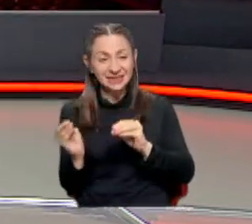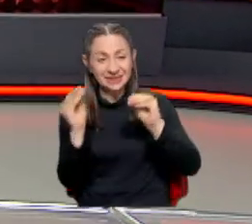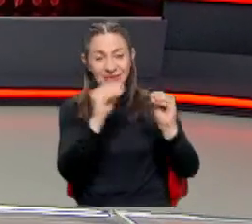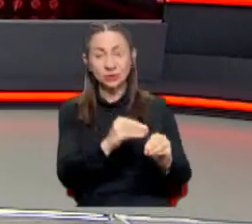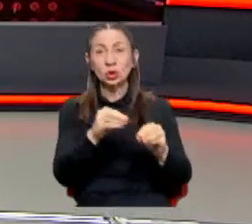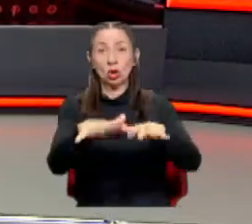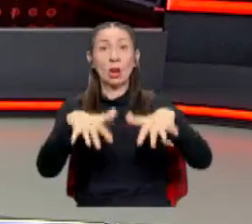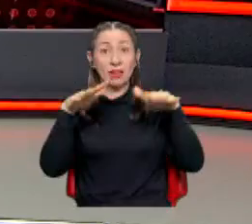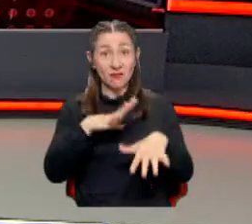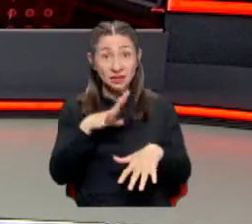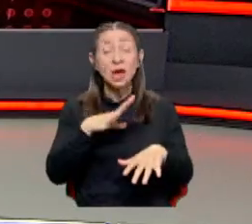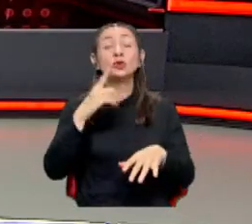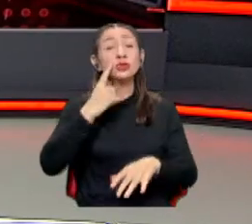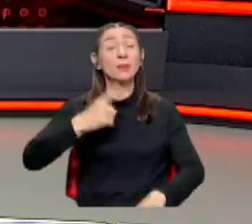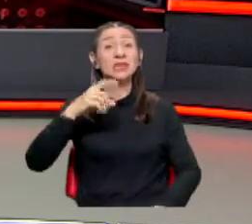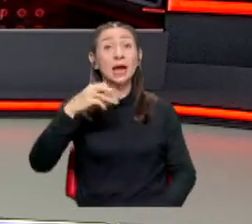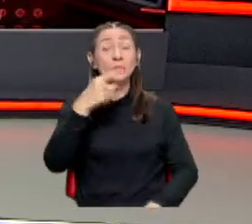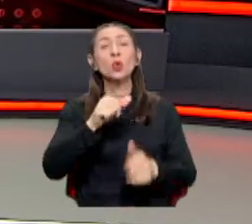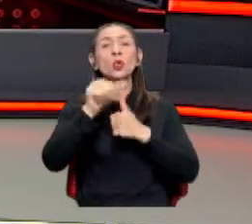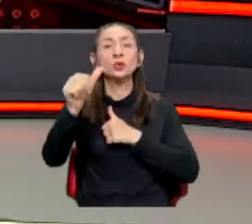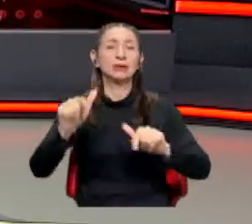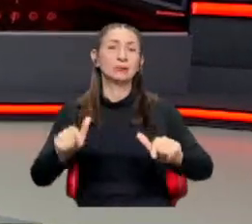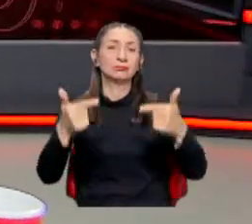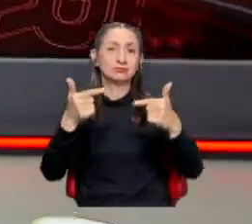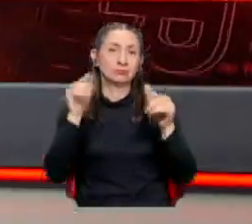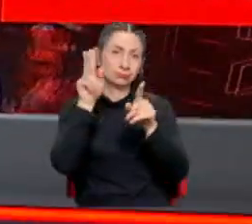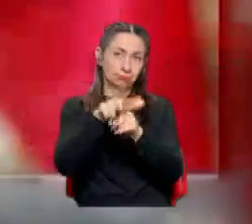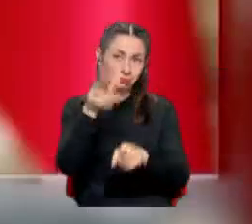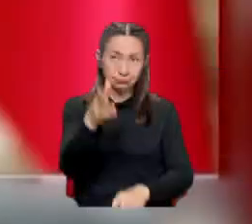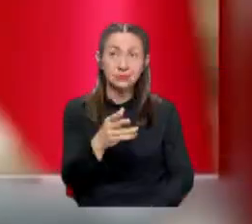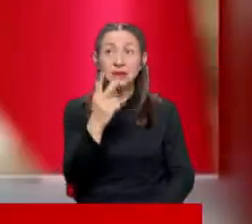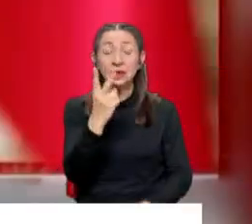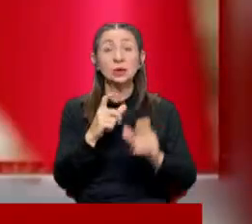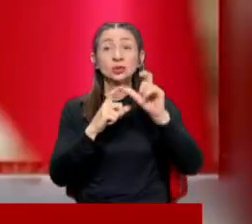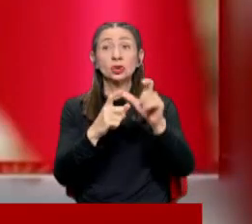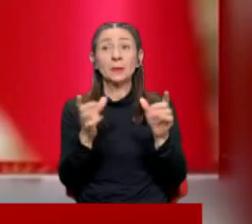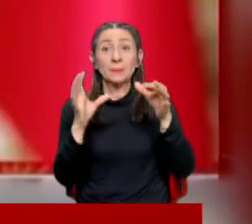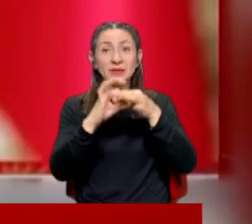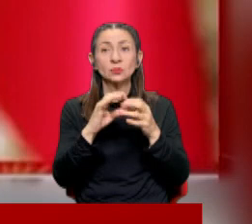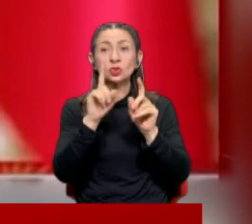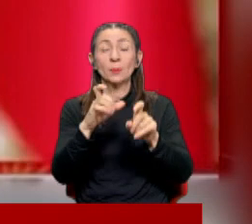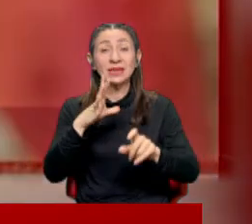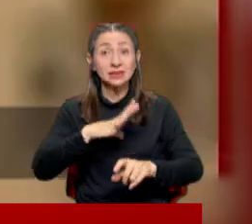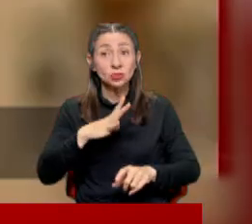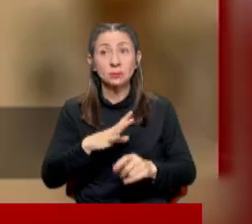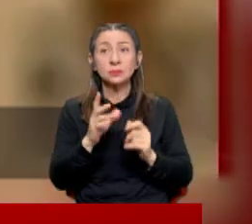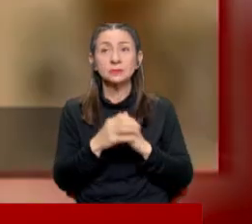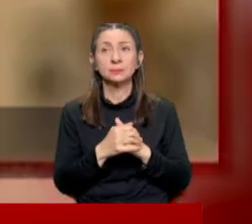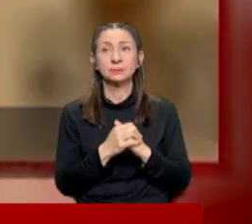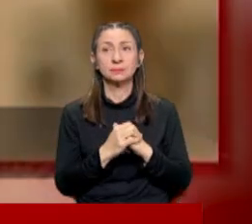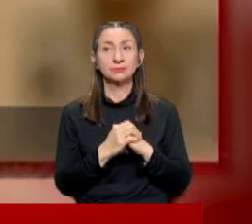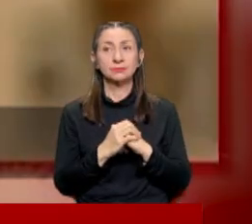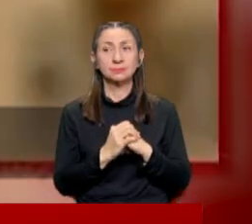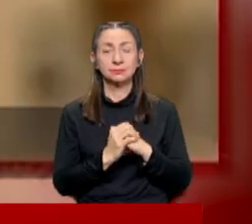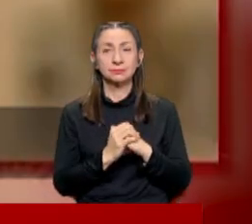vardı. Cumhurbaşkanı Erdoğan törene uzaktan katıldı. İki soruyu birleştirip sormak istiyorum çünkü konuyla da ilgili.